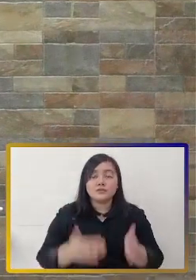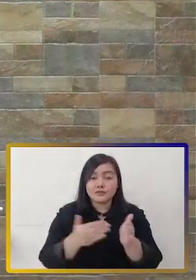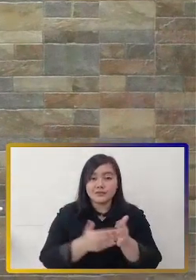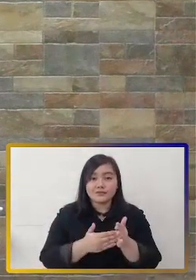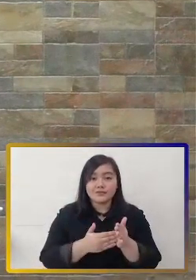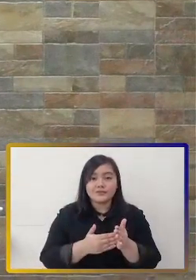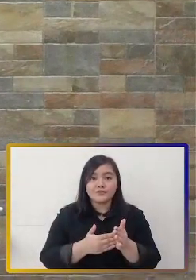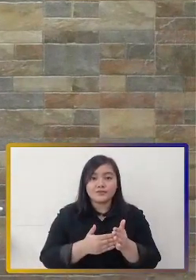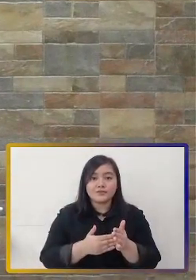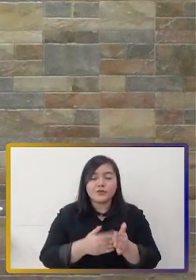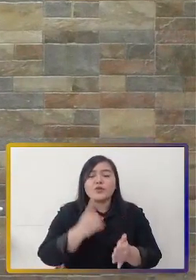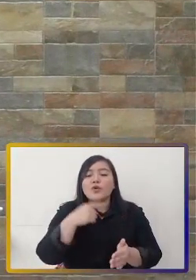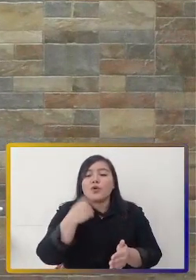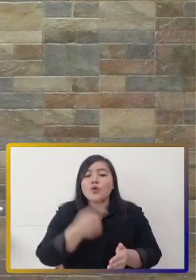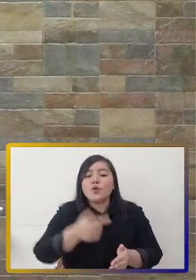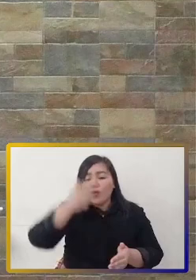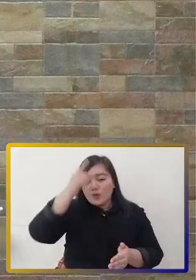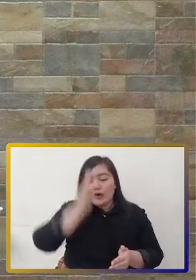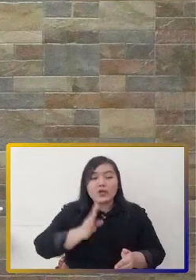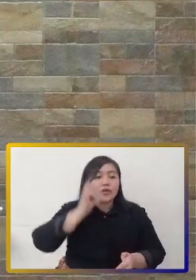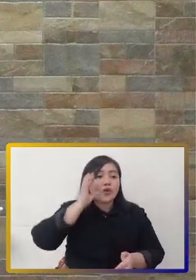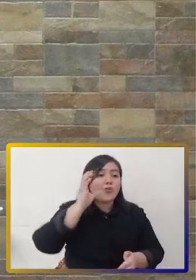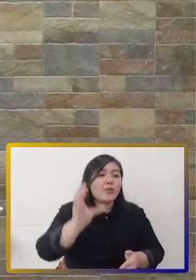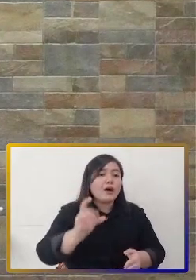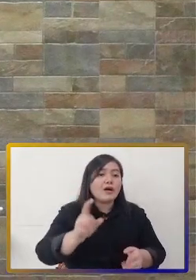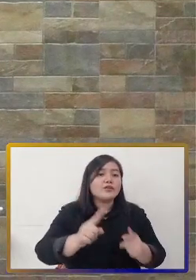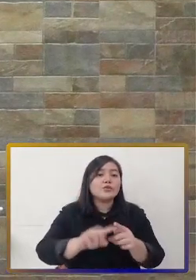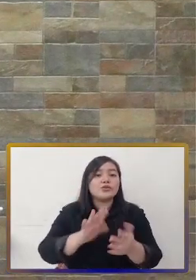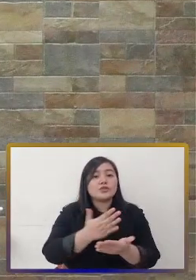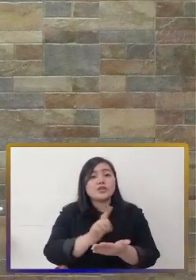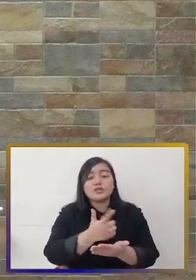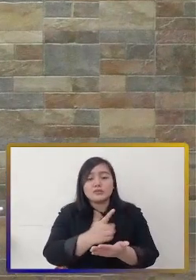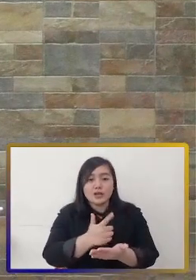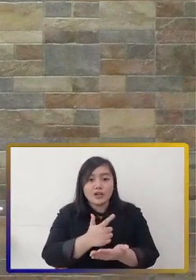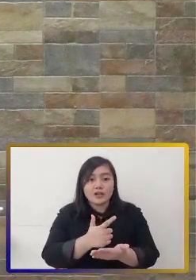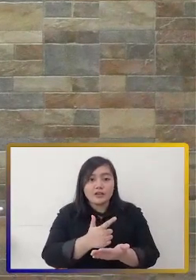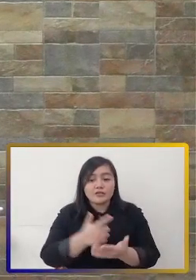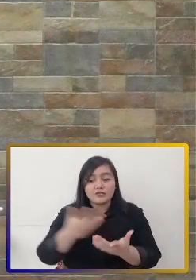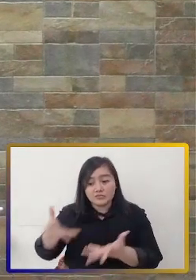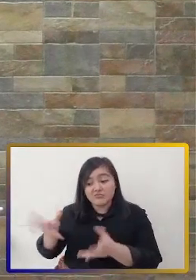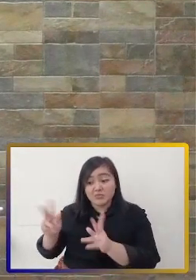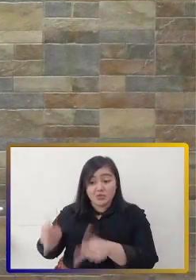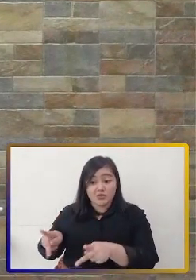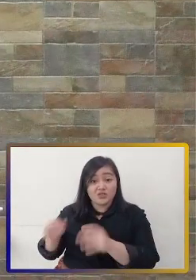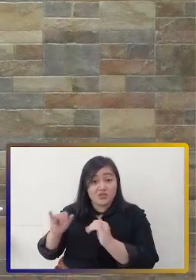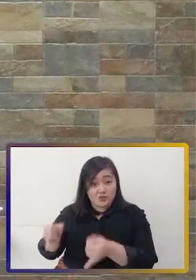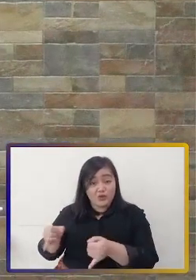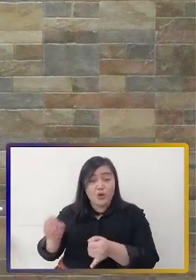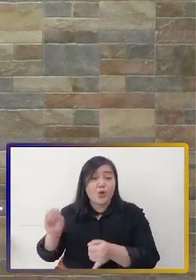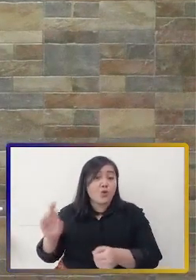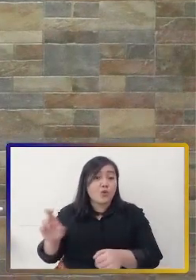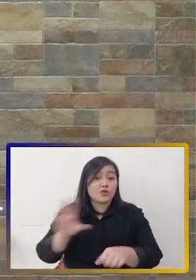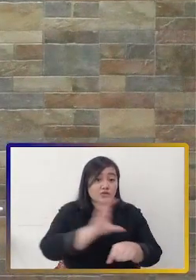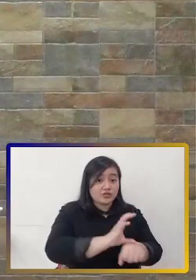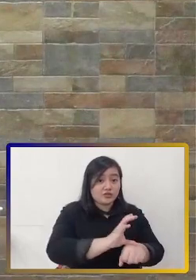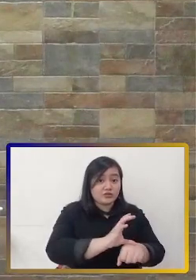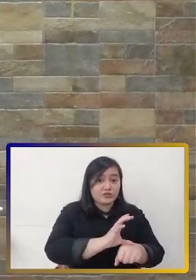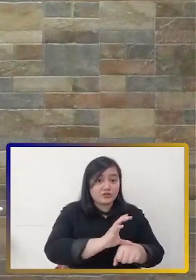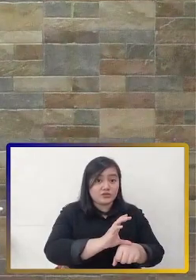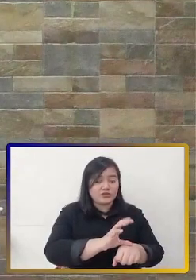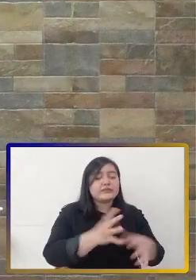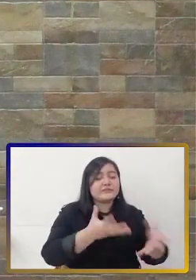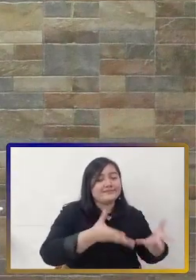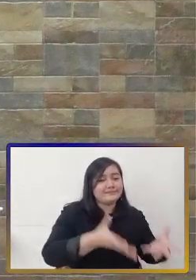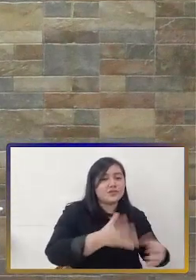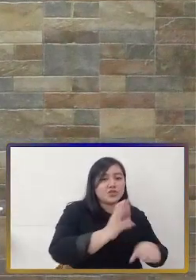simbahan, is it to an individual or is it the church that was commissioned? It is the church. Sa mga